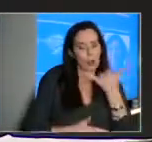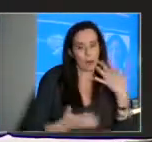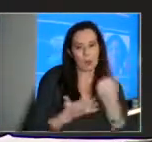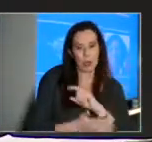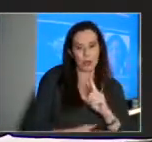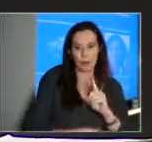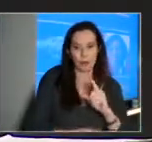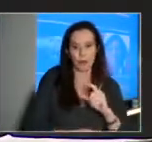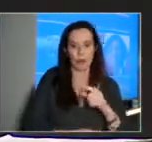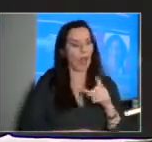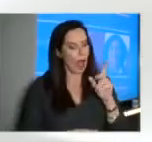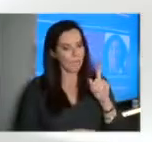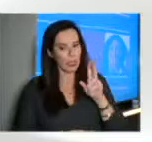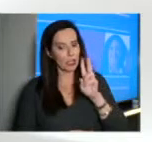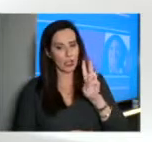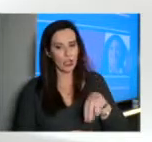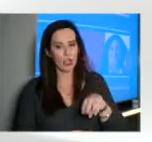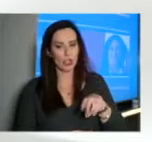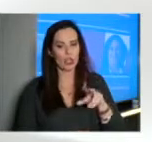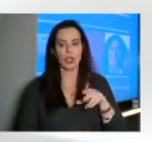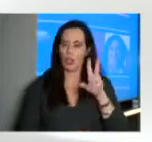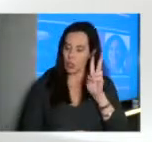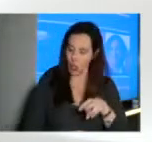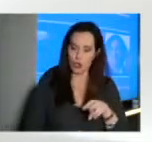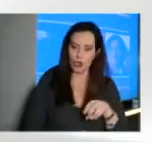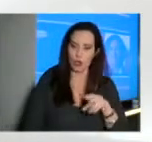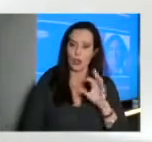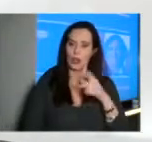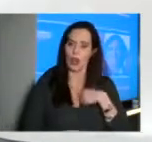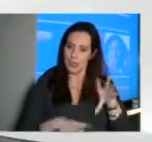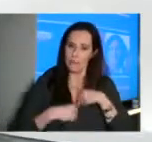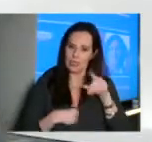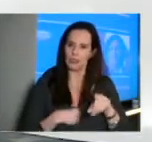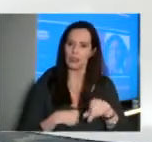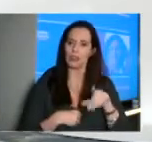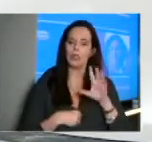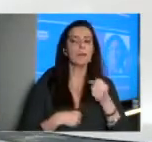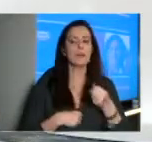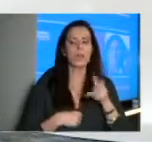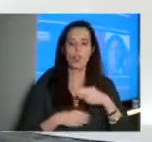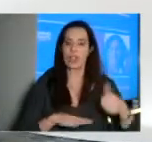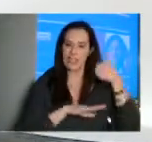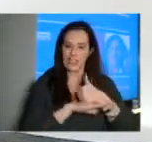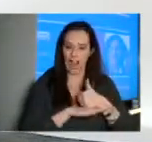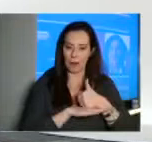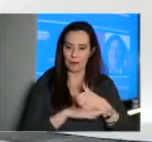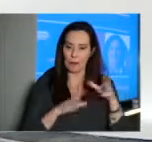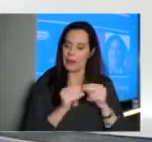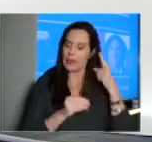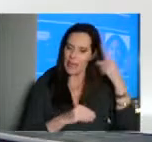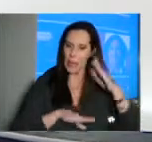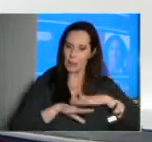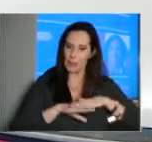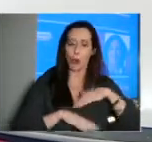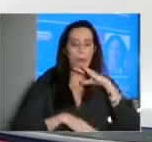ניסו. אני אומר, יש מספיק אנשי מקצוע. אבל בהחלט, אני מסכים איתך. אם יש שרים עם ידע